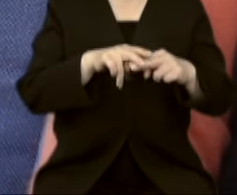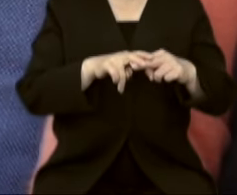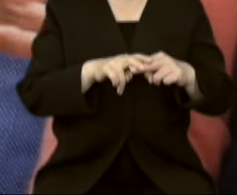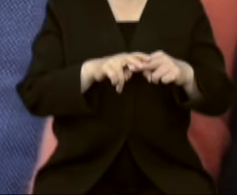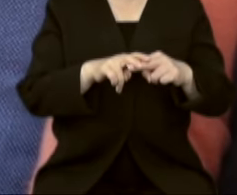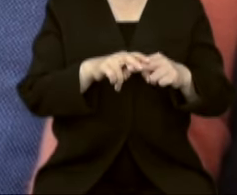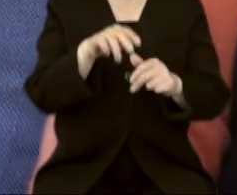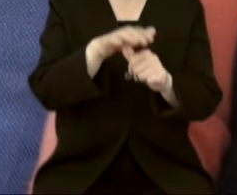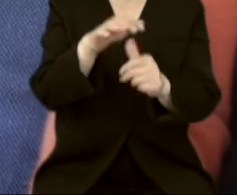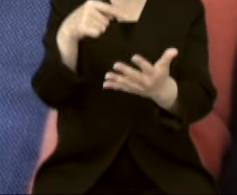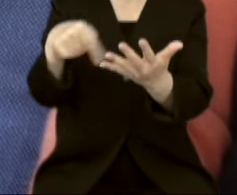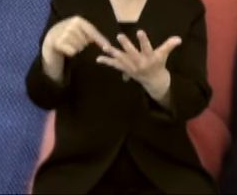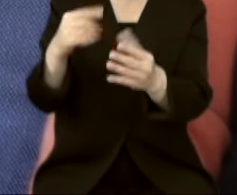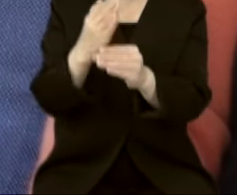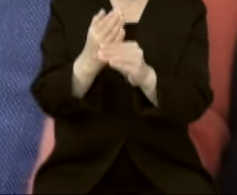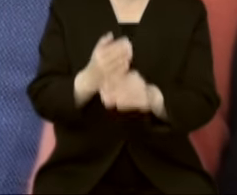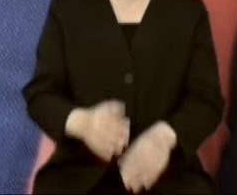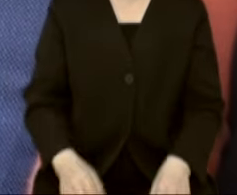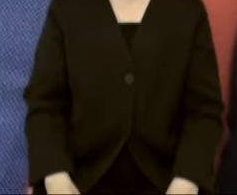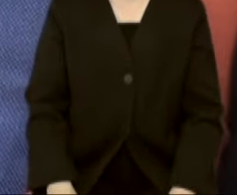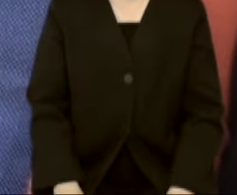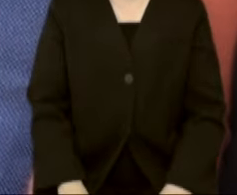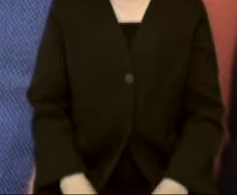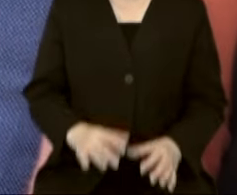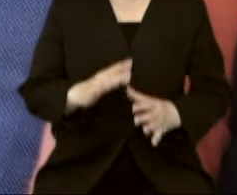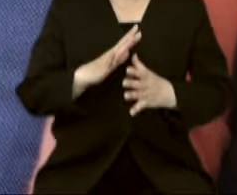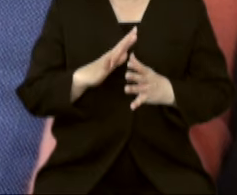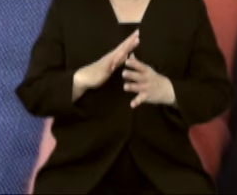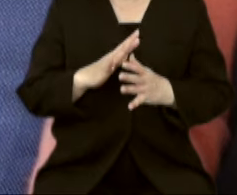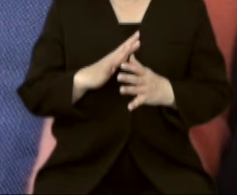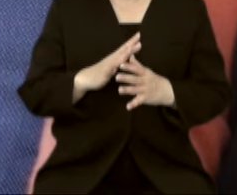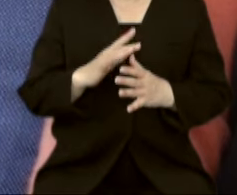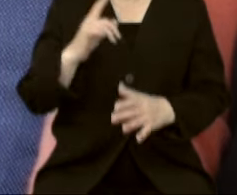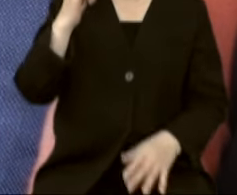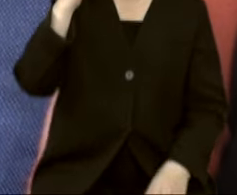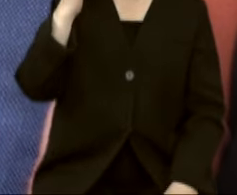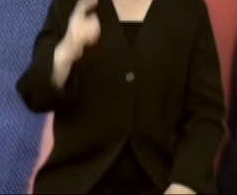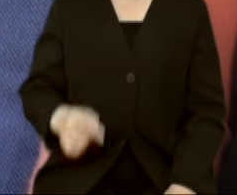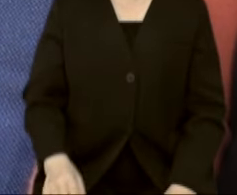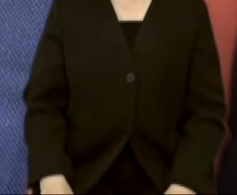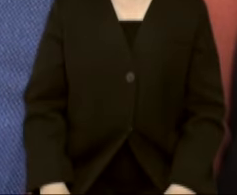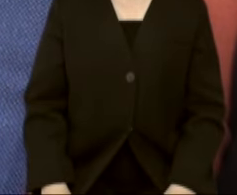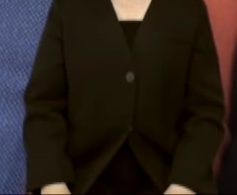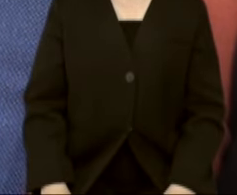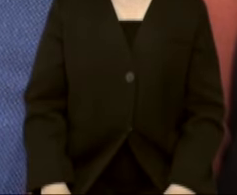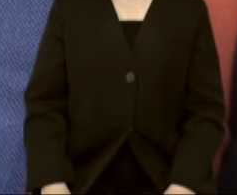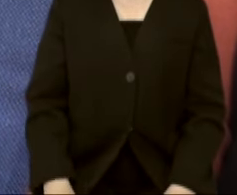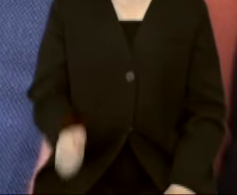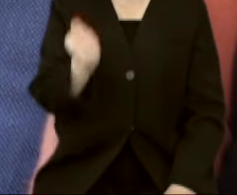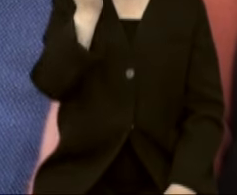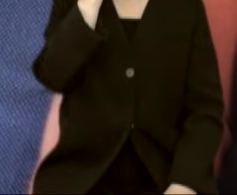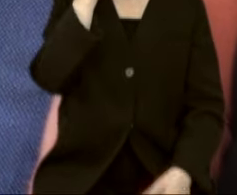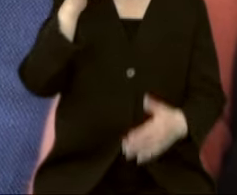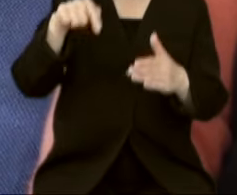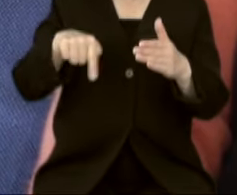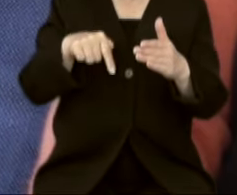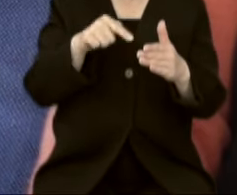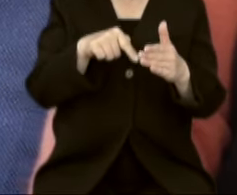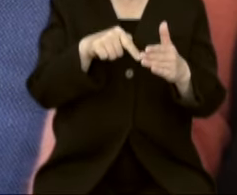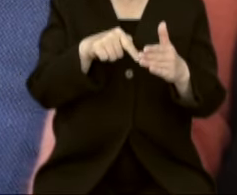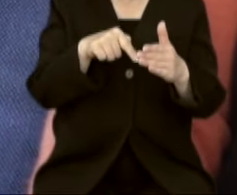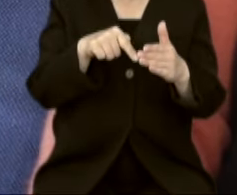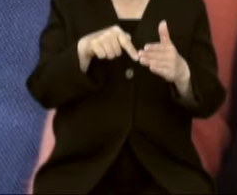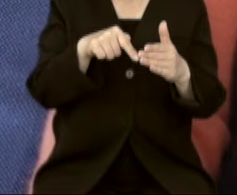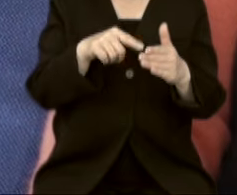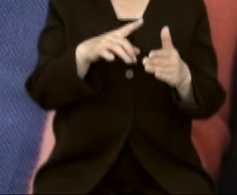앉아서 꼬마들을 가르치고 있어요. 네. 이번에 놀랐어요. 왜냐하면 그 과자 속에서 그분